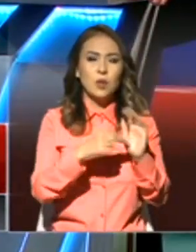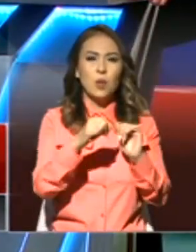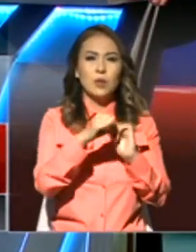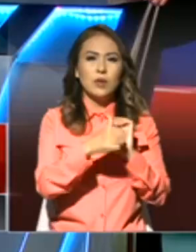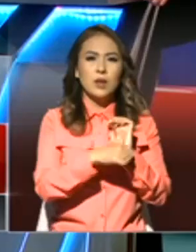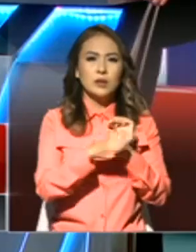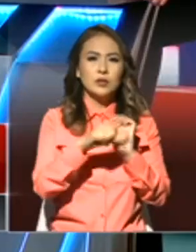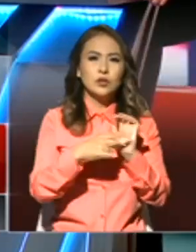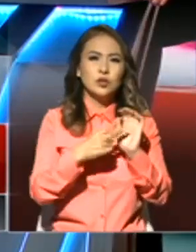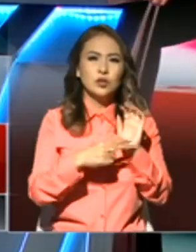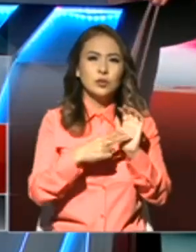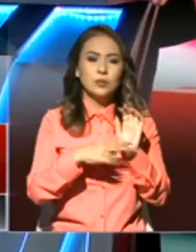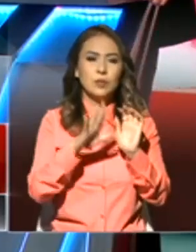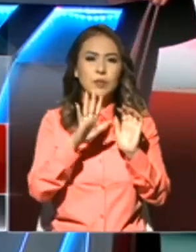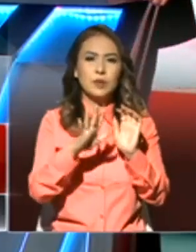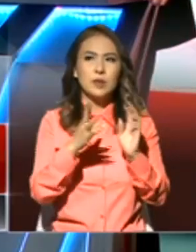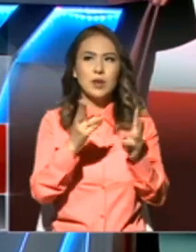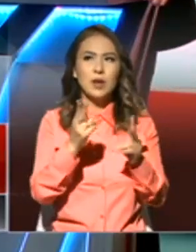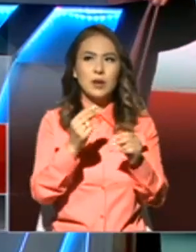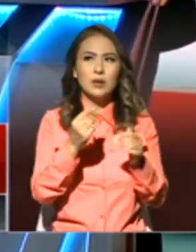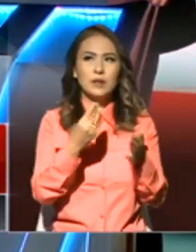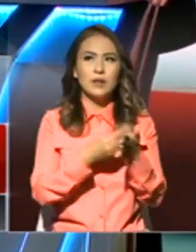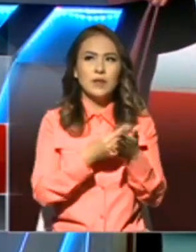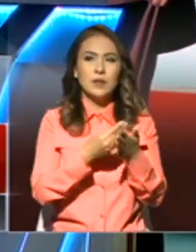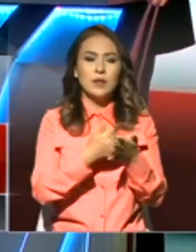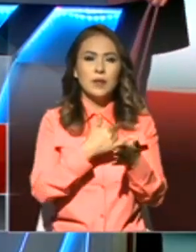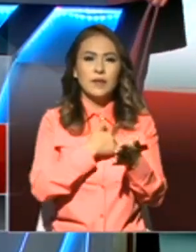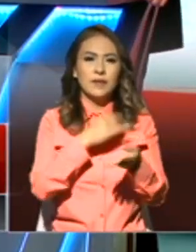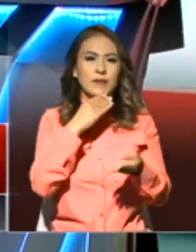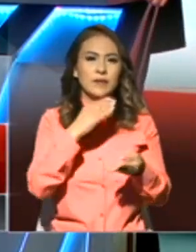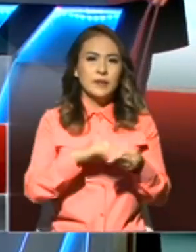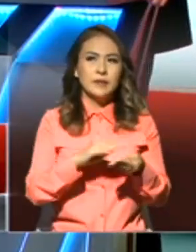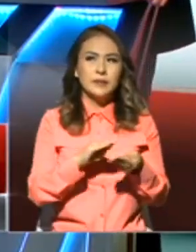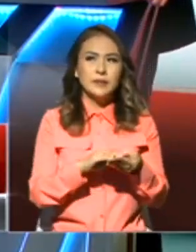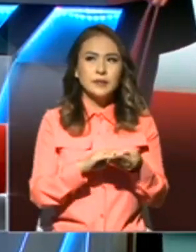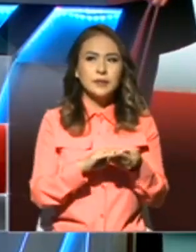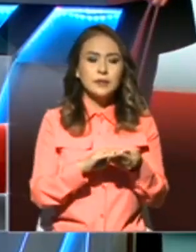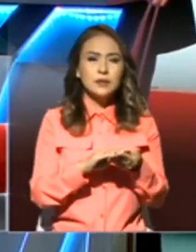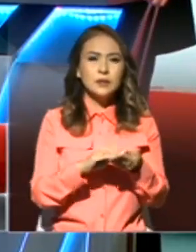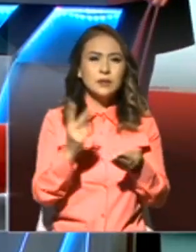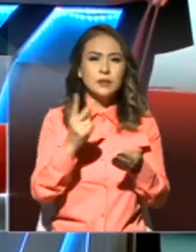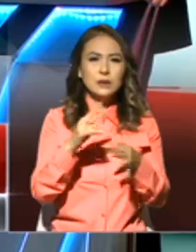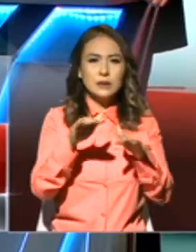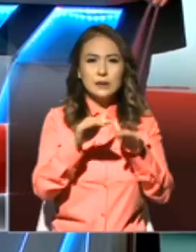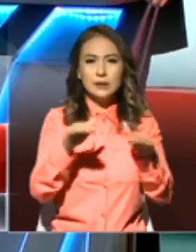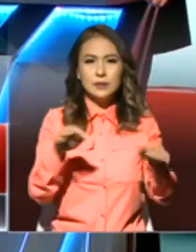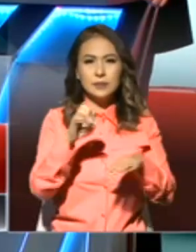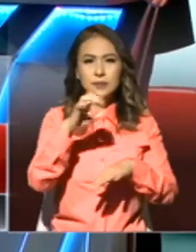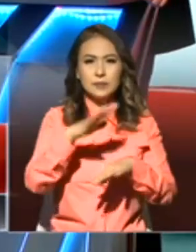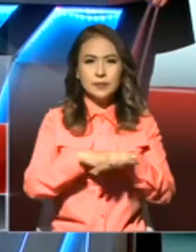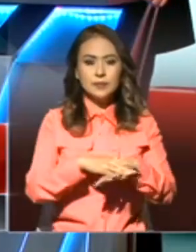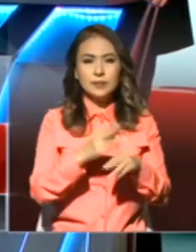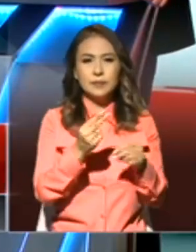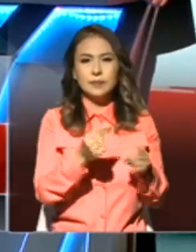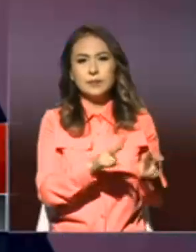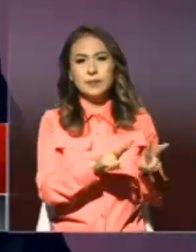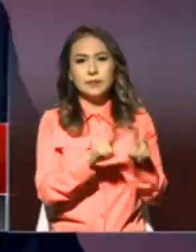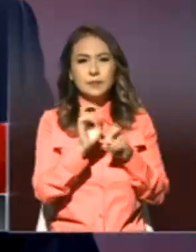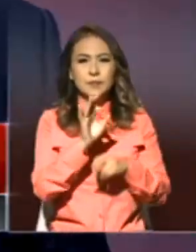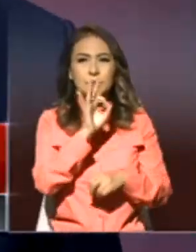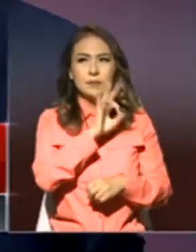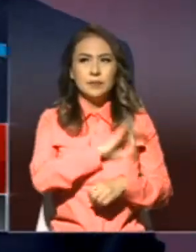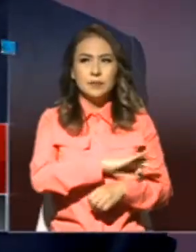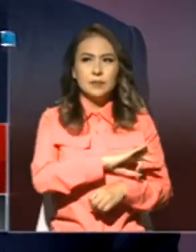16-75, яғни ақшаның құны сол біздің нарықтағы. Яғни екінші деңгейлі банк өзіне пайда көре отырып, бұл